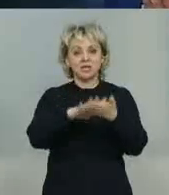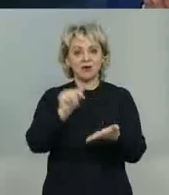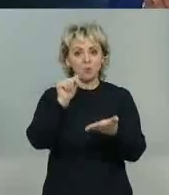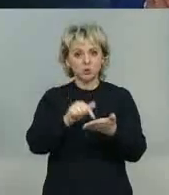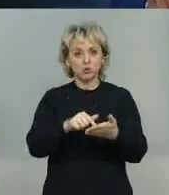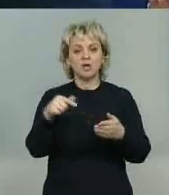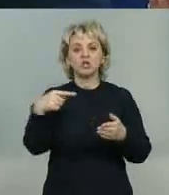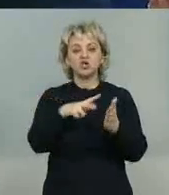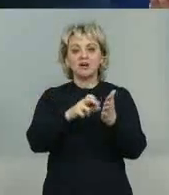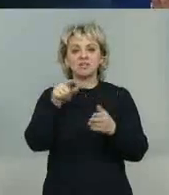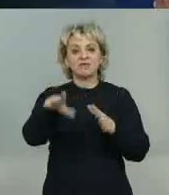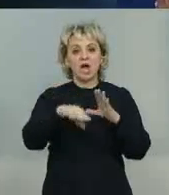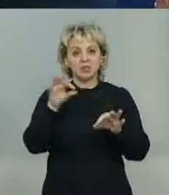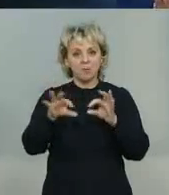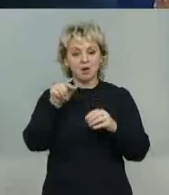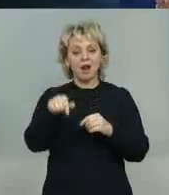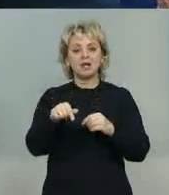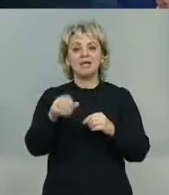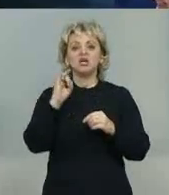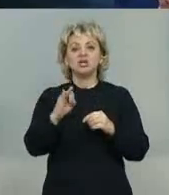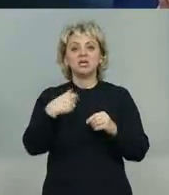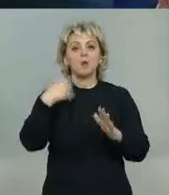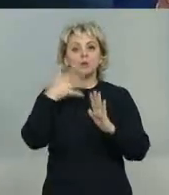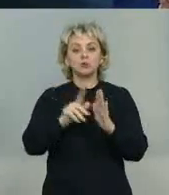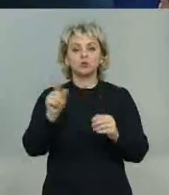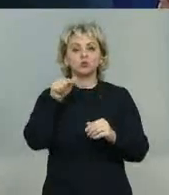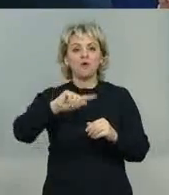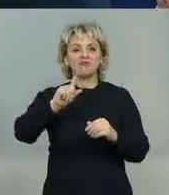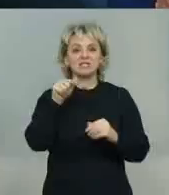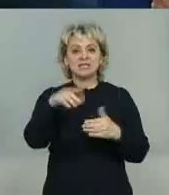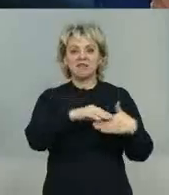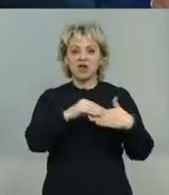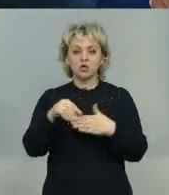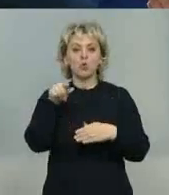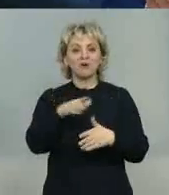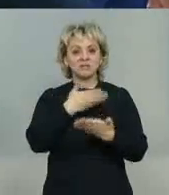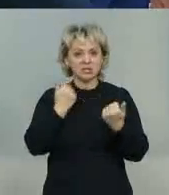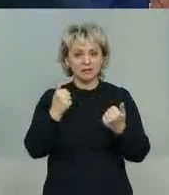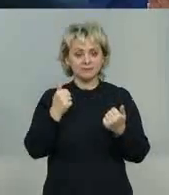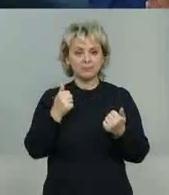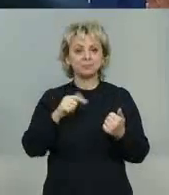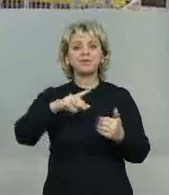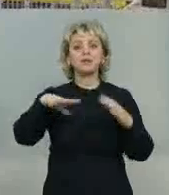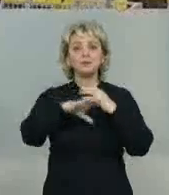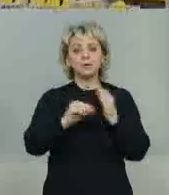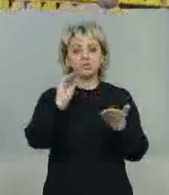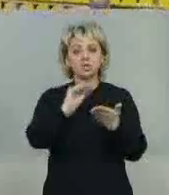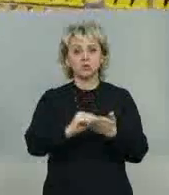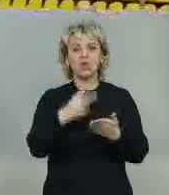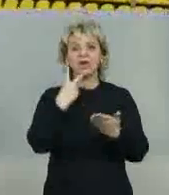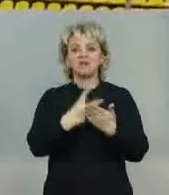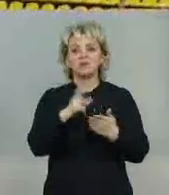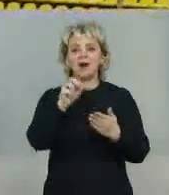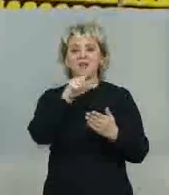поступило. 1800 вы отобрали. И я понимаю, что востребованность в волонтерах у вас нету. Последний пункт,